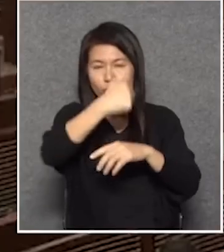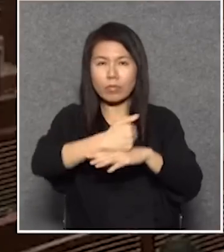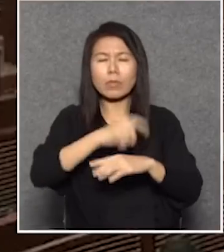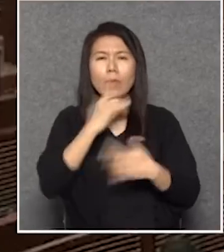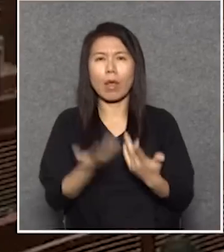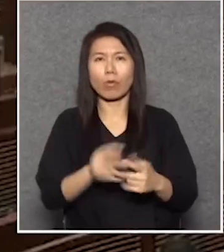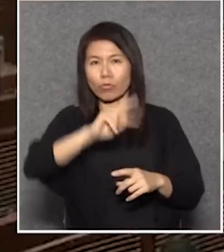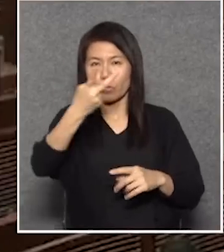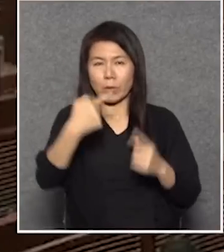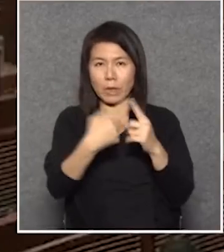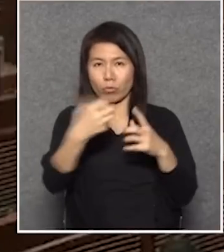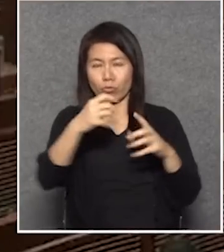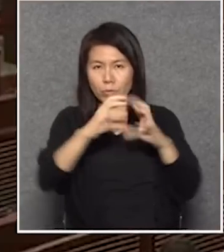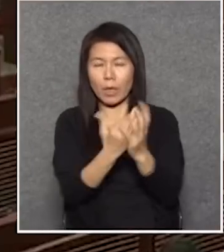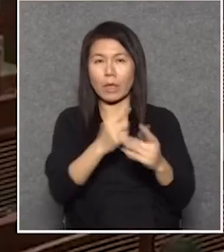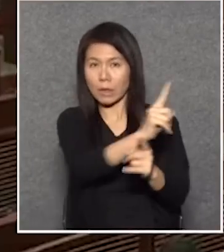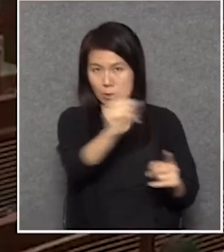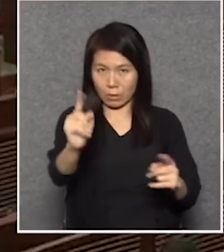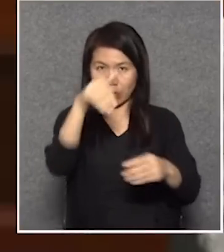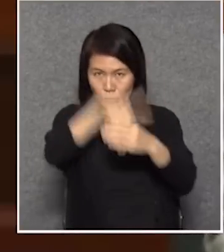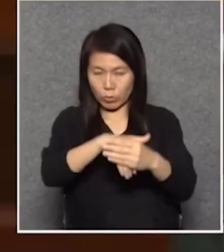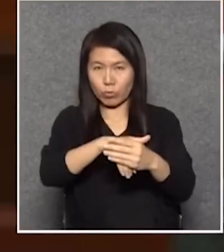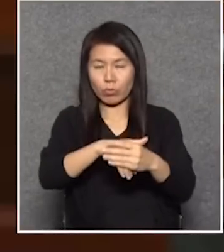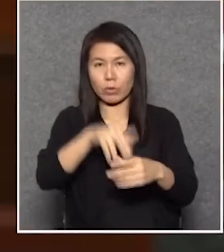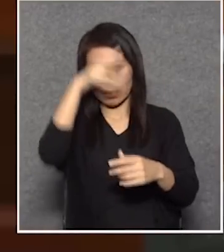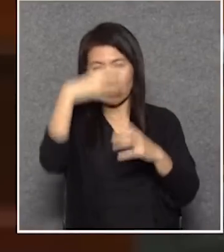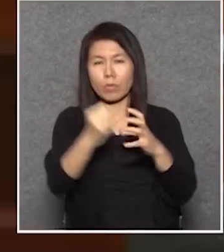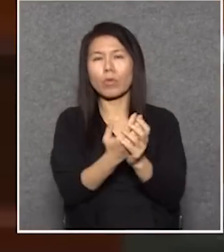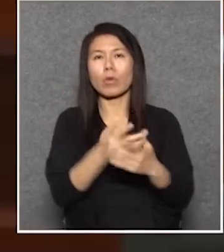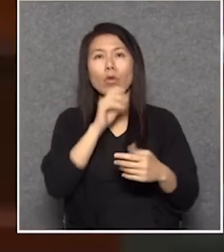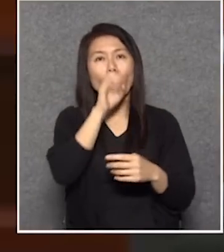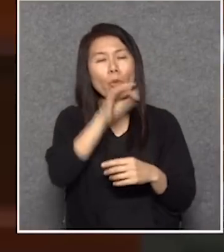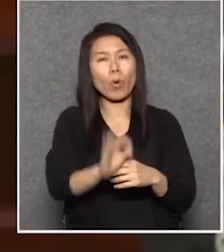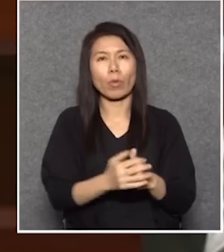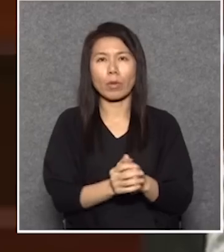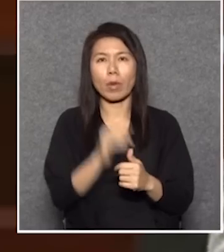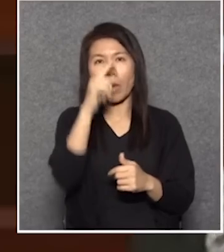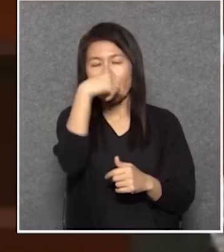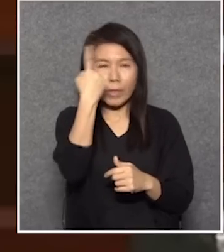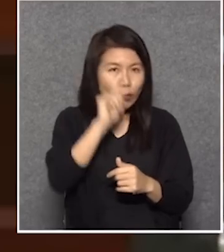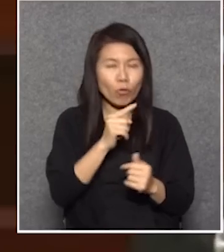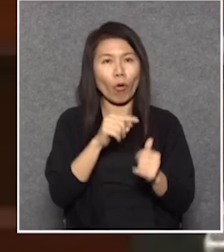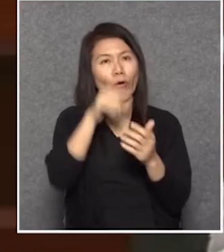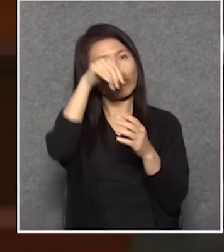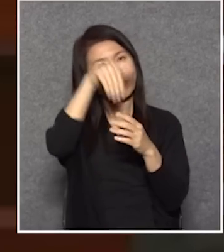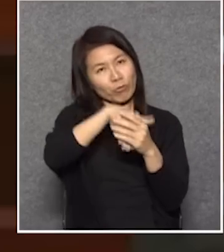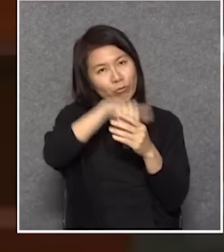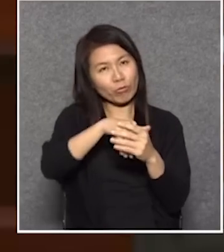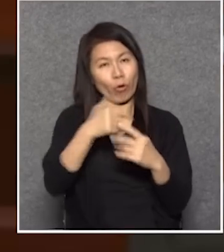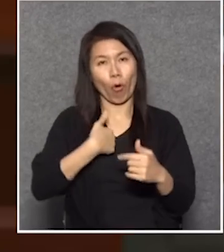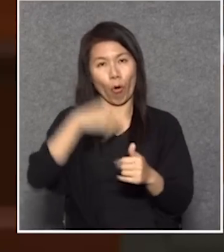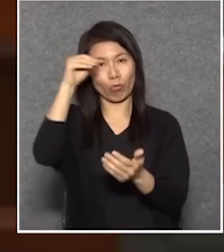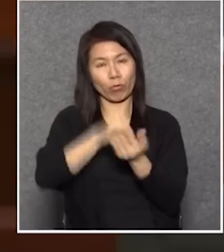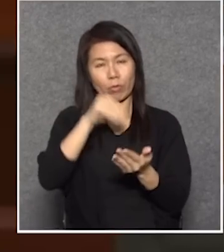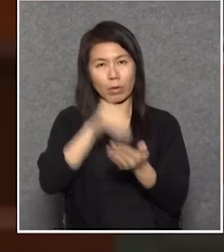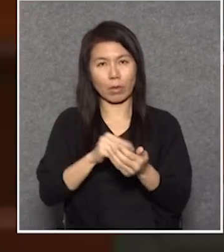變曬民主派。一人一票選特首，不過佢冇講嗰句邊個去選係我話事，呢句冇講啫，係